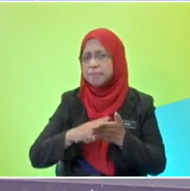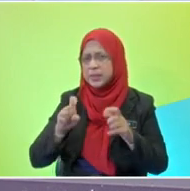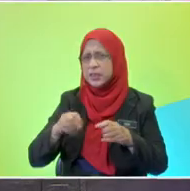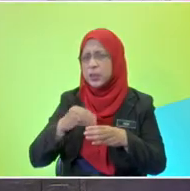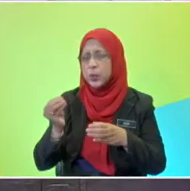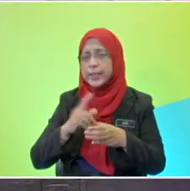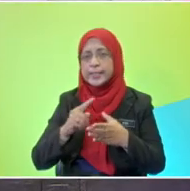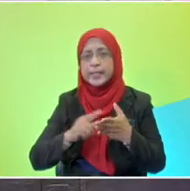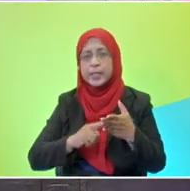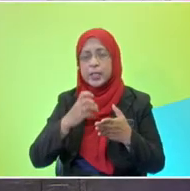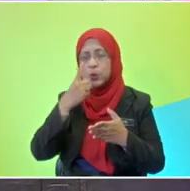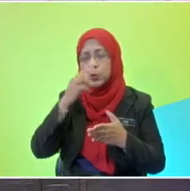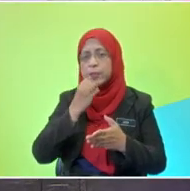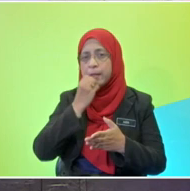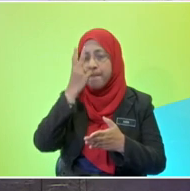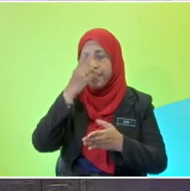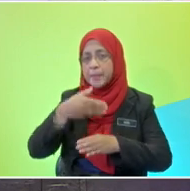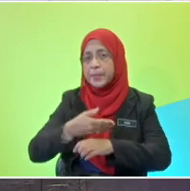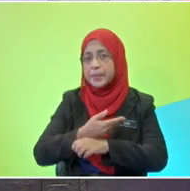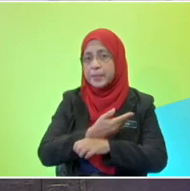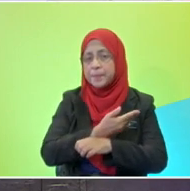keluarkan zakat bagi kambing biri-biri